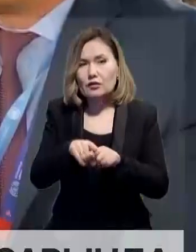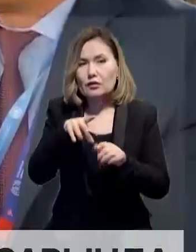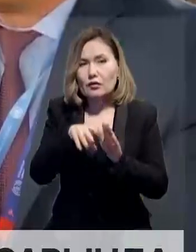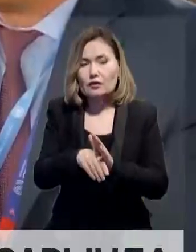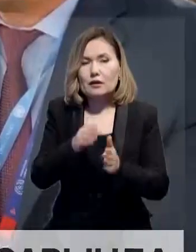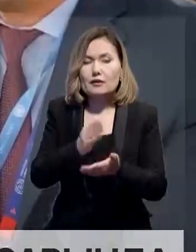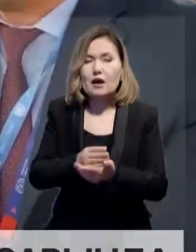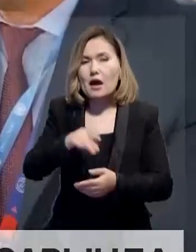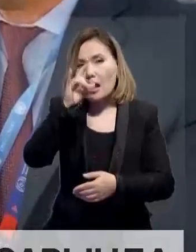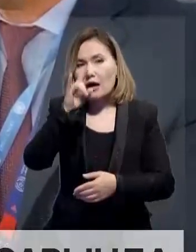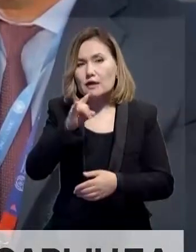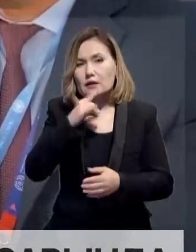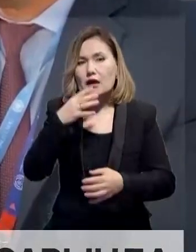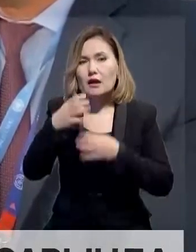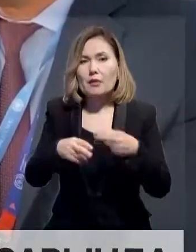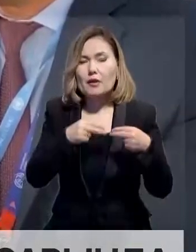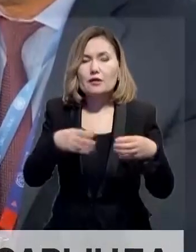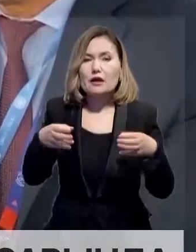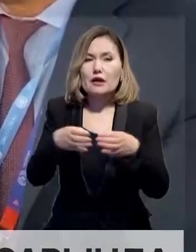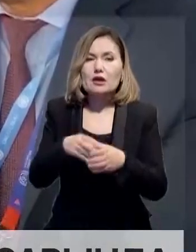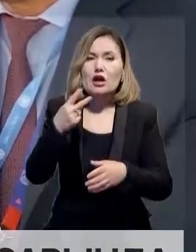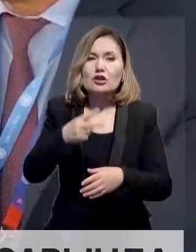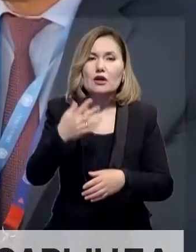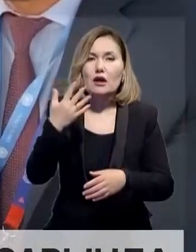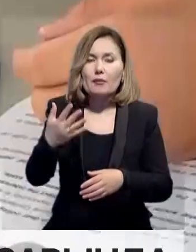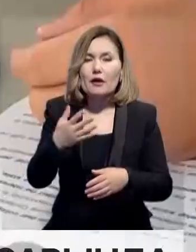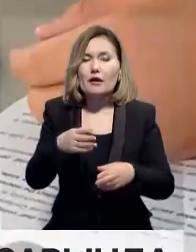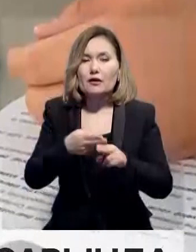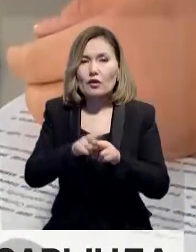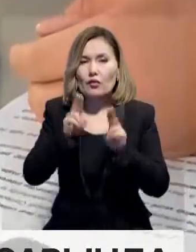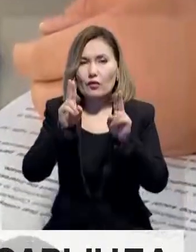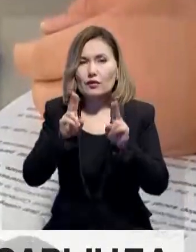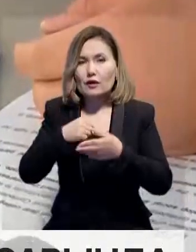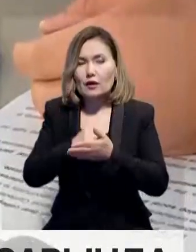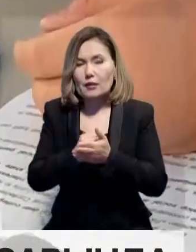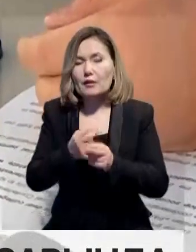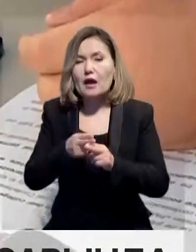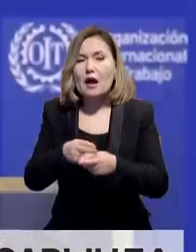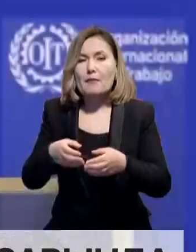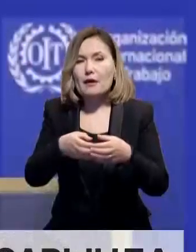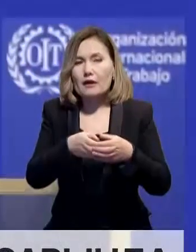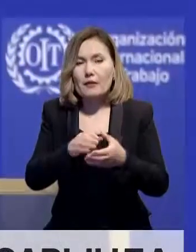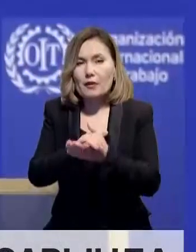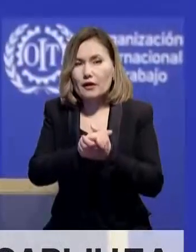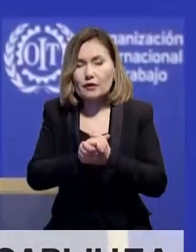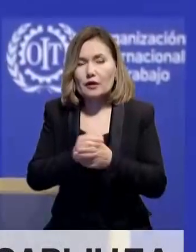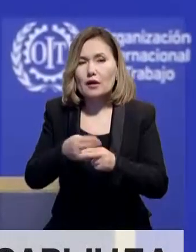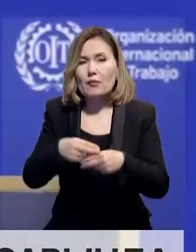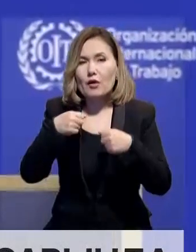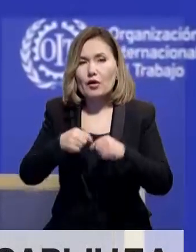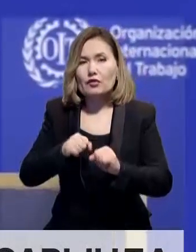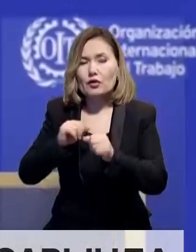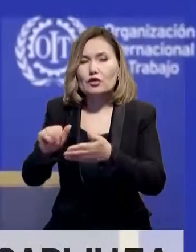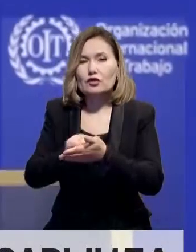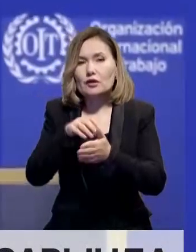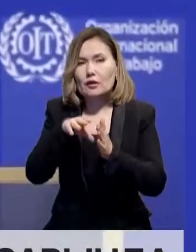отыр. Қазақстан халықаралық еңбек ұйымының 25 конвенциясын бекіткен, соның ішінде бірлестіктер еркіндігінің құқы туралы құжатта